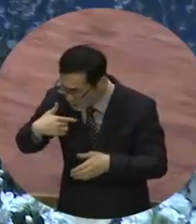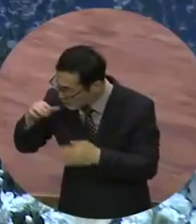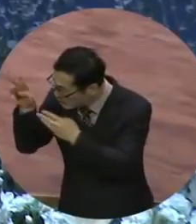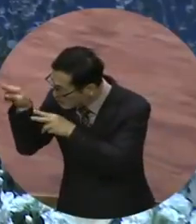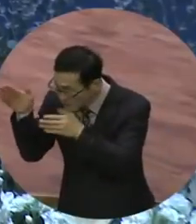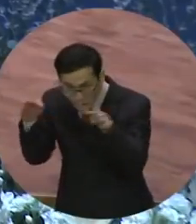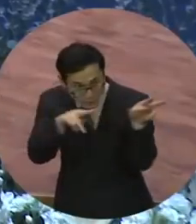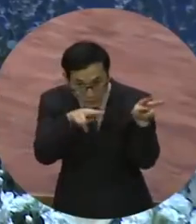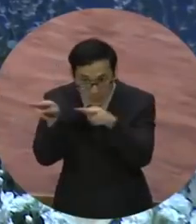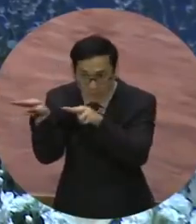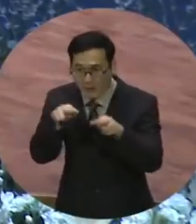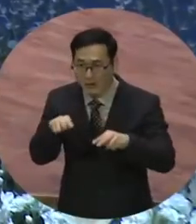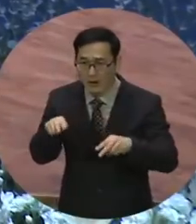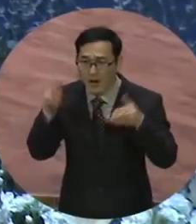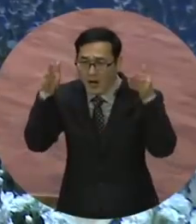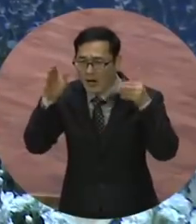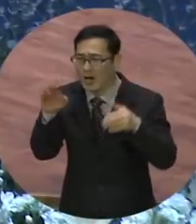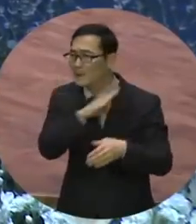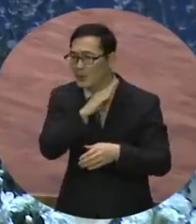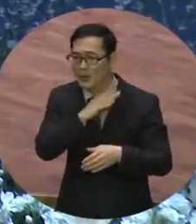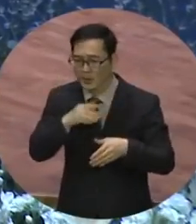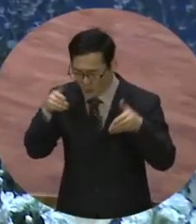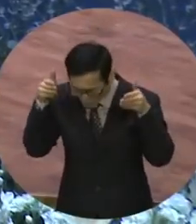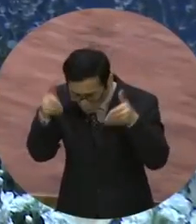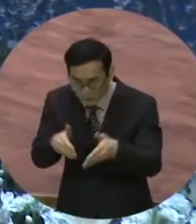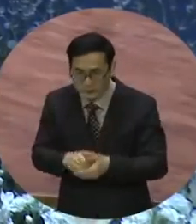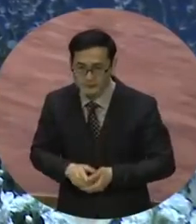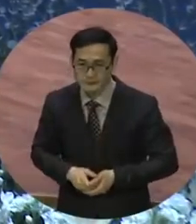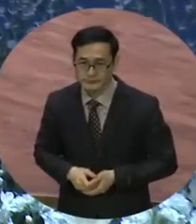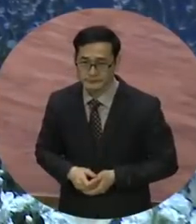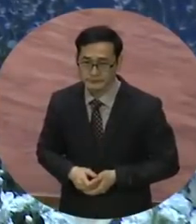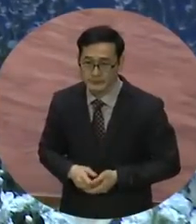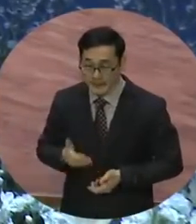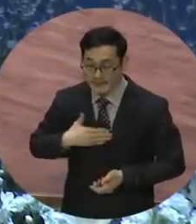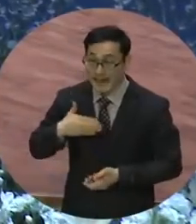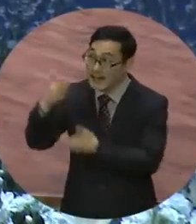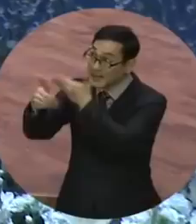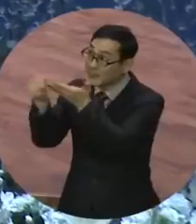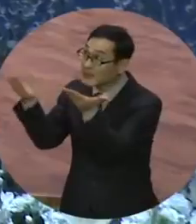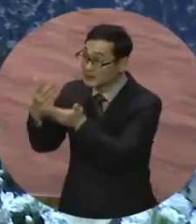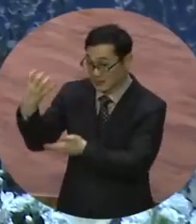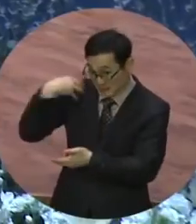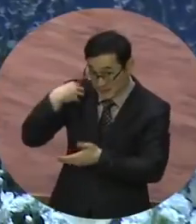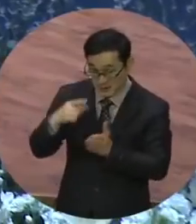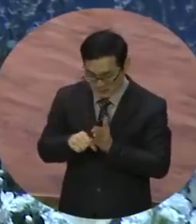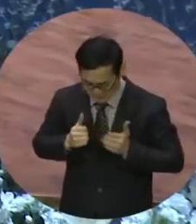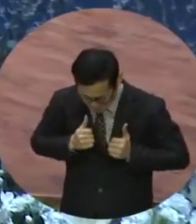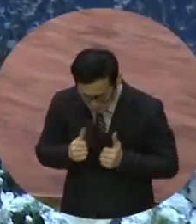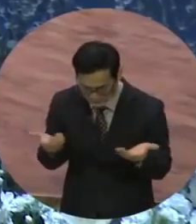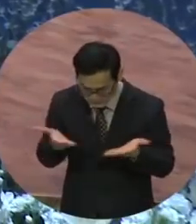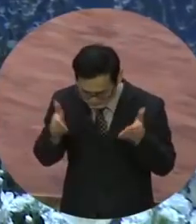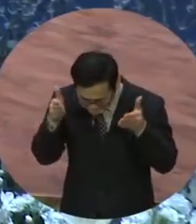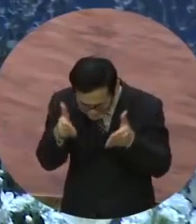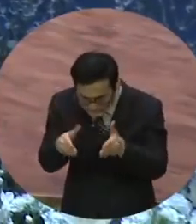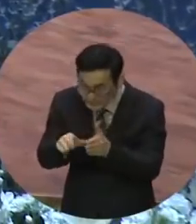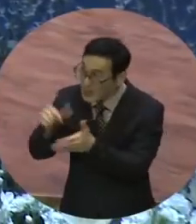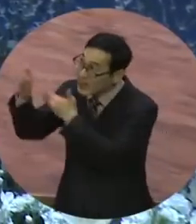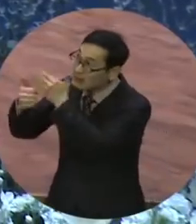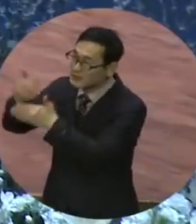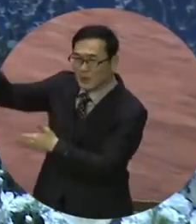사는데, 하나님이 살아계시고, 하나님이 판단하시고, 하나님이 다 절대 주권자로 다